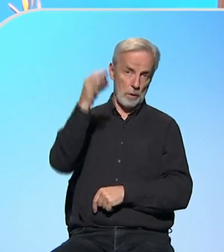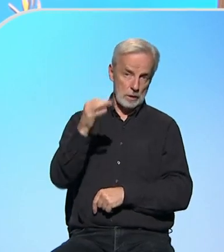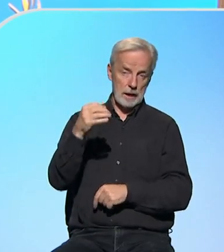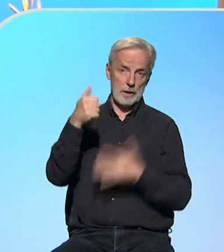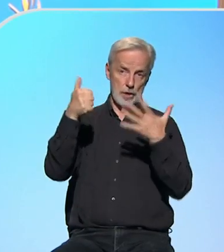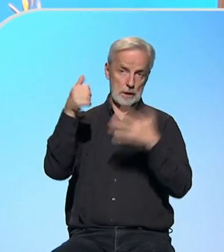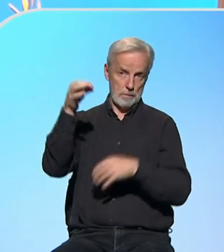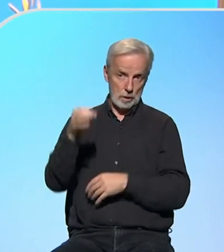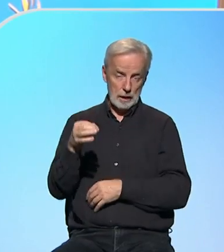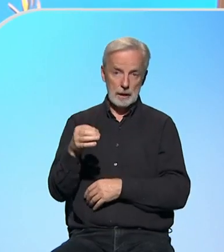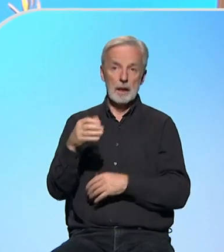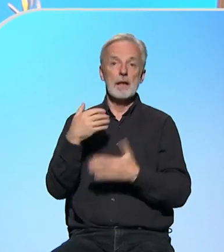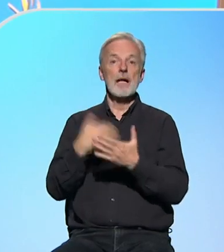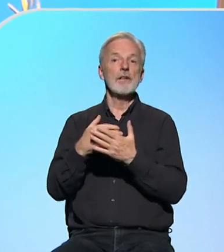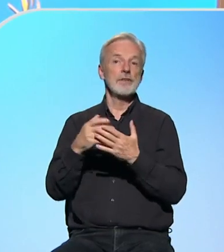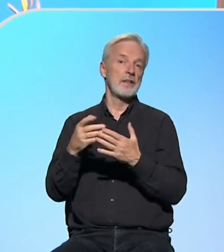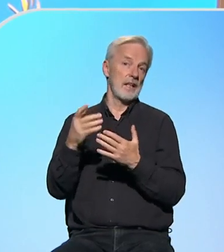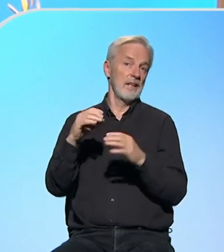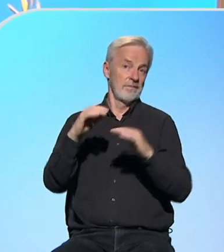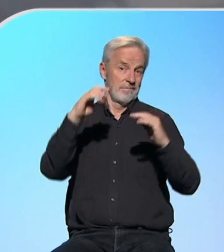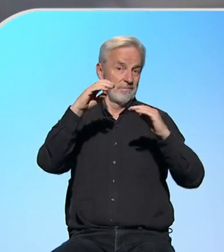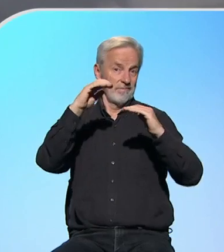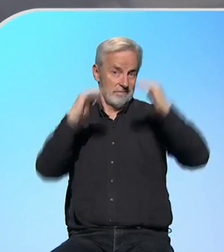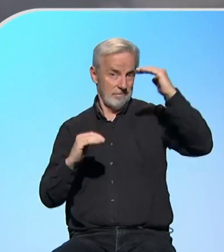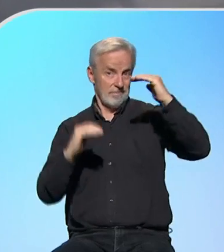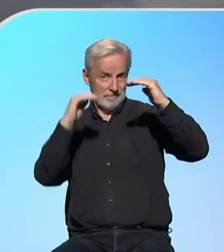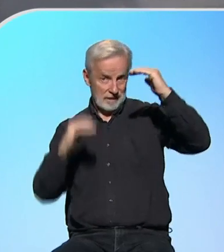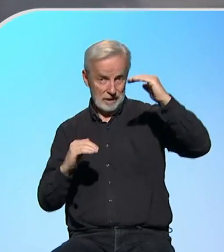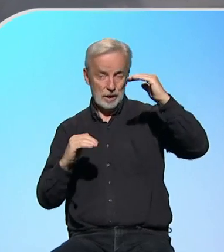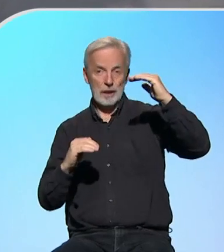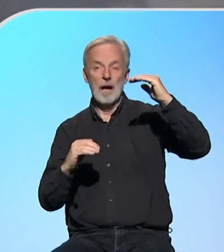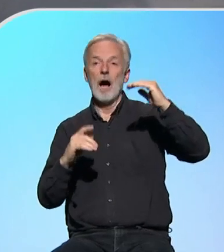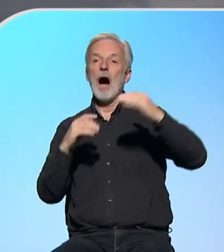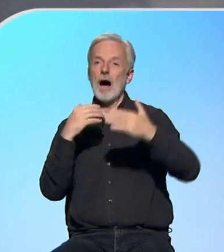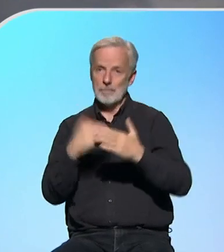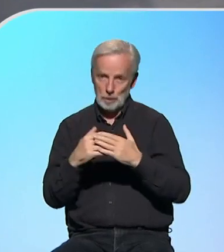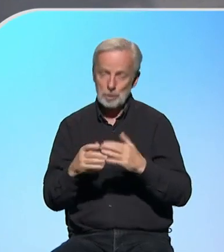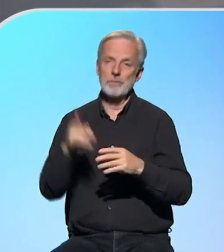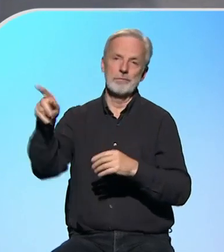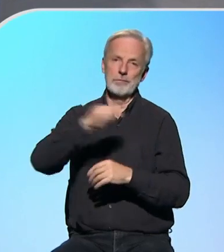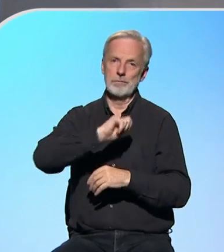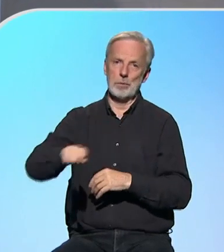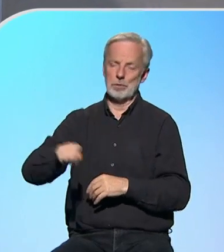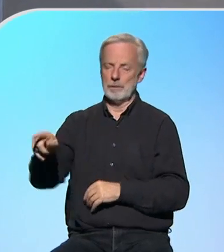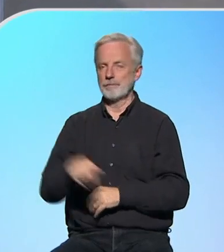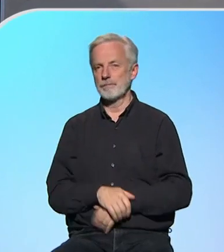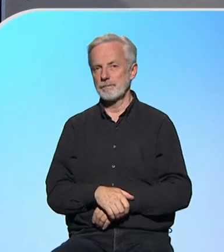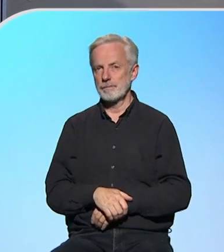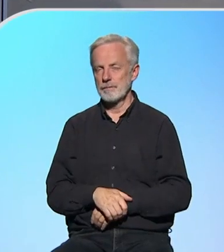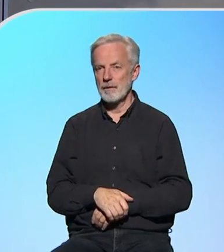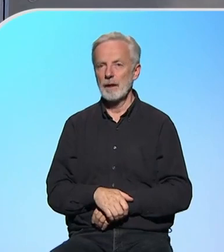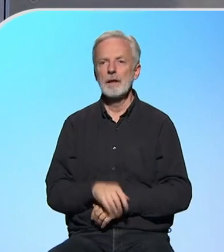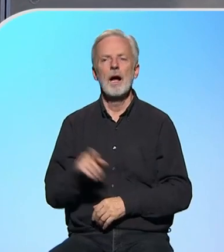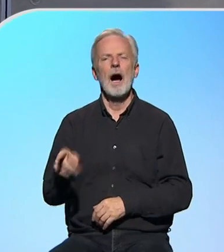že vždycky tam ten úrokový náklad vznikne. Takže bude se to posuzovat právě tady o tu referenční sazbu, kterou stanoví ČNB. Mm-hmm. My mluvíme o